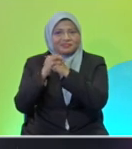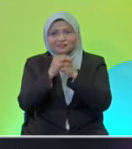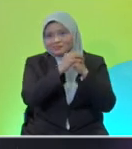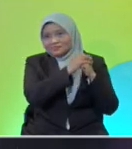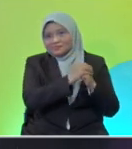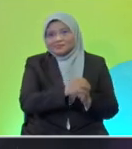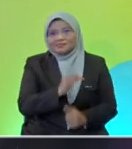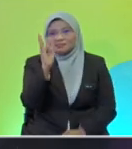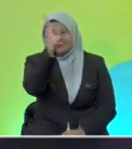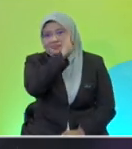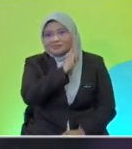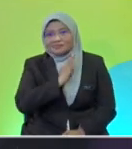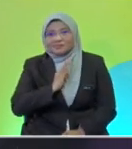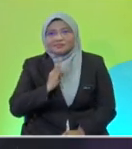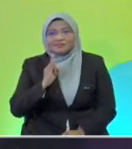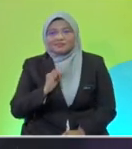juga